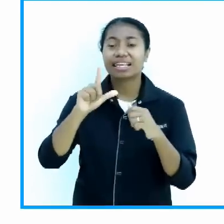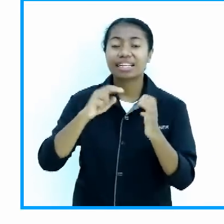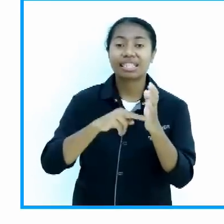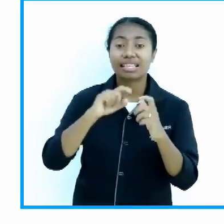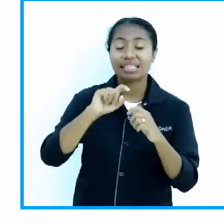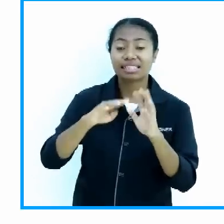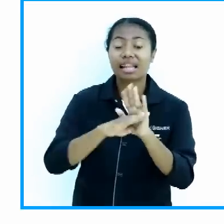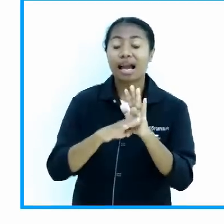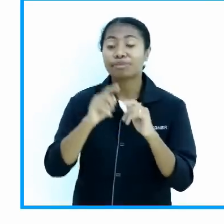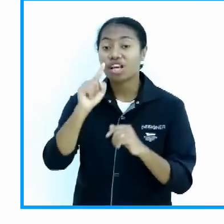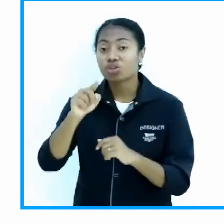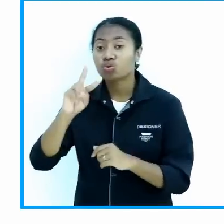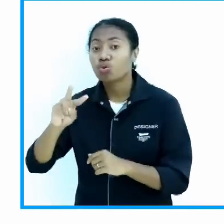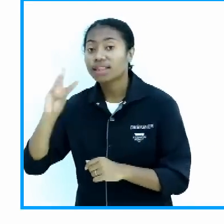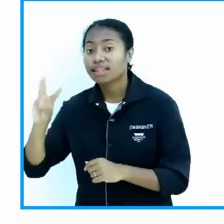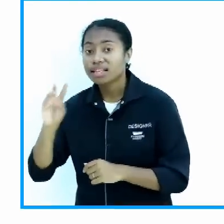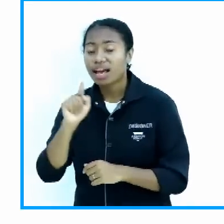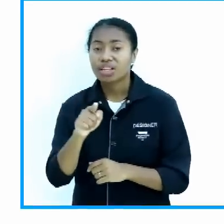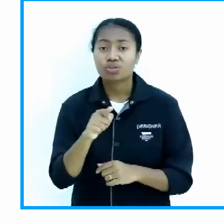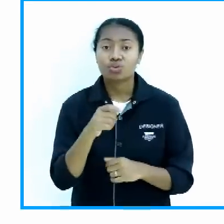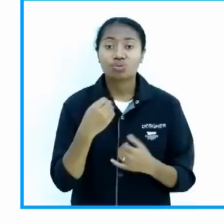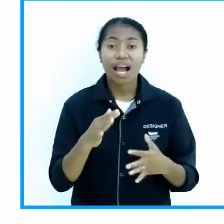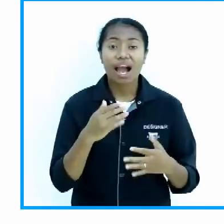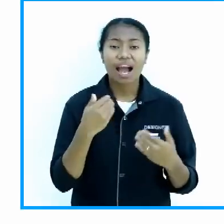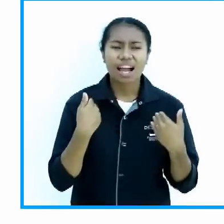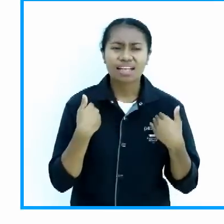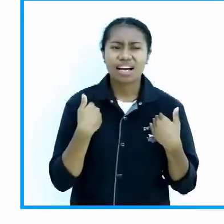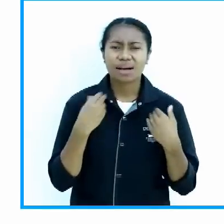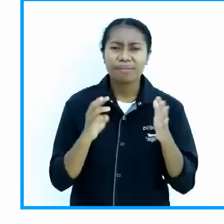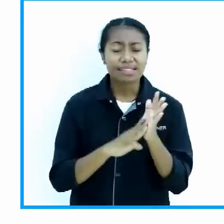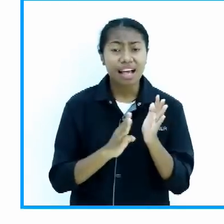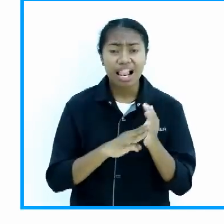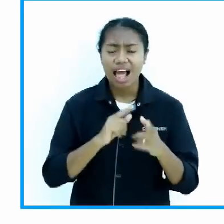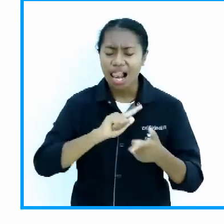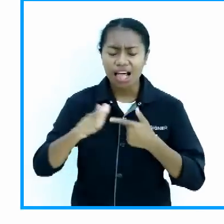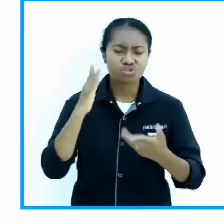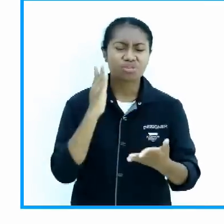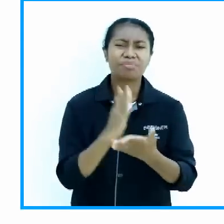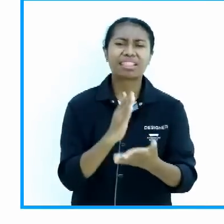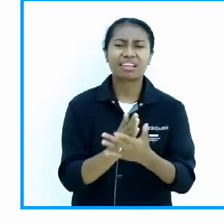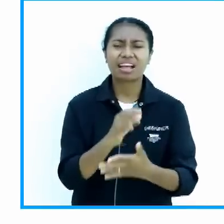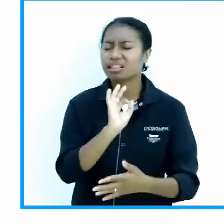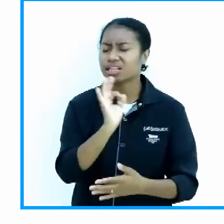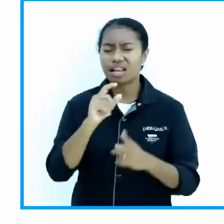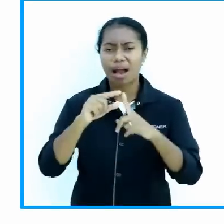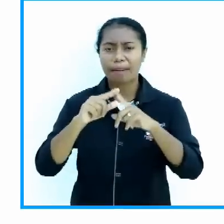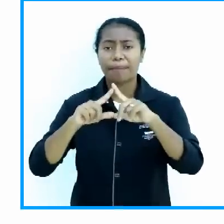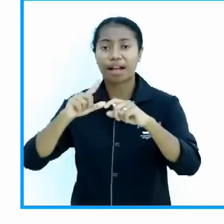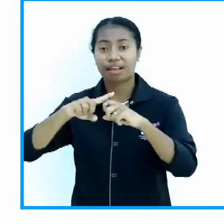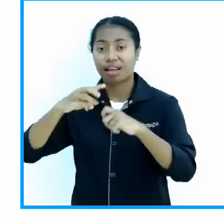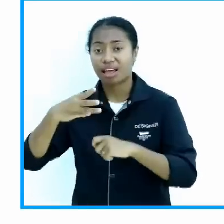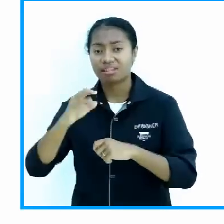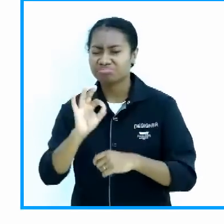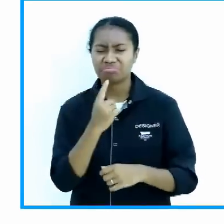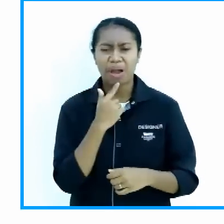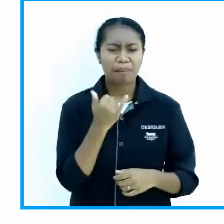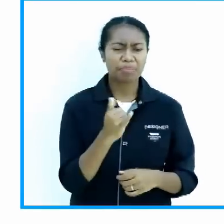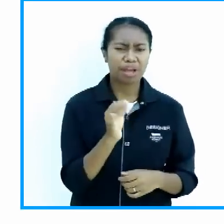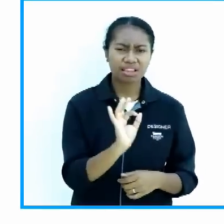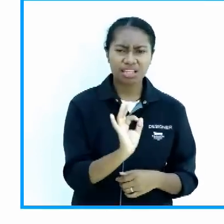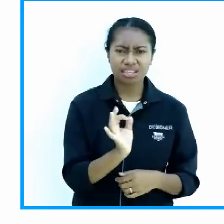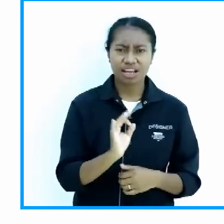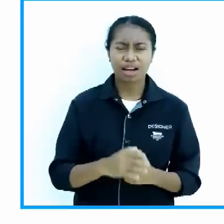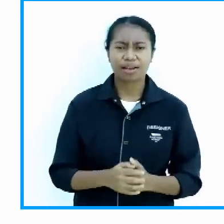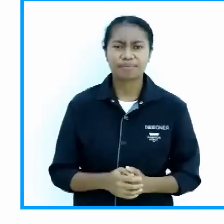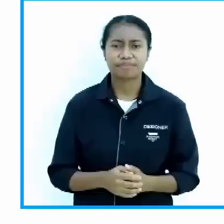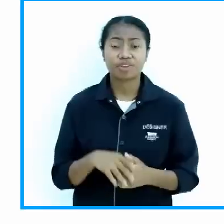langsung dihentikan dan langsung tidak dipakai vaksinnya. Jadi ini tidak main-main ya. Maksudnya apa saya kasih tahu ini? Artinya kalau